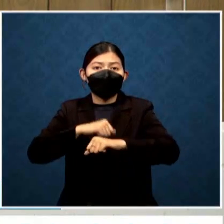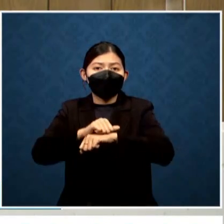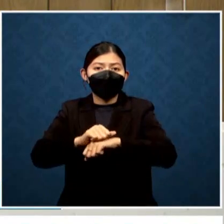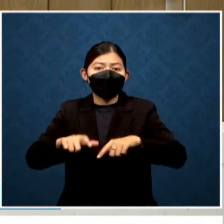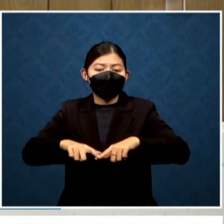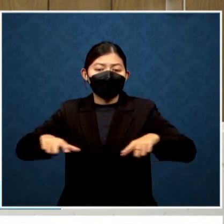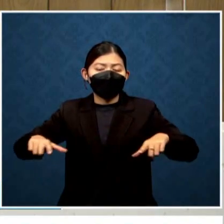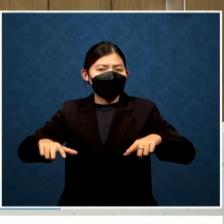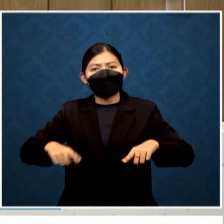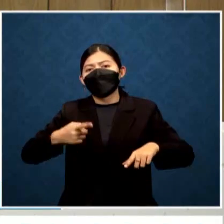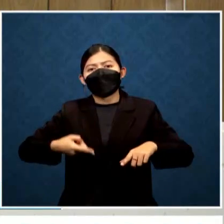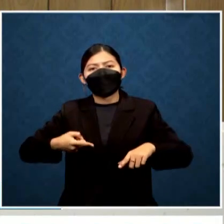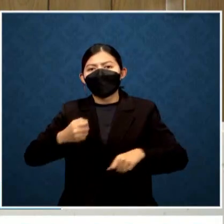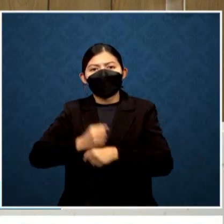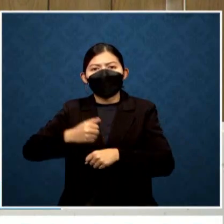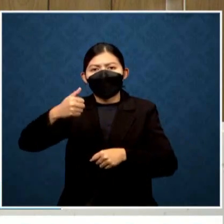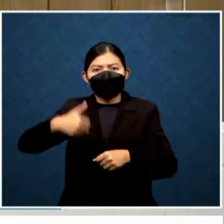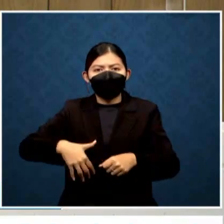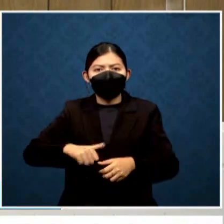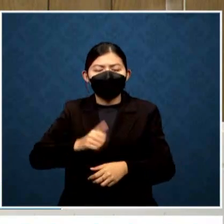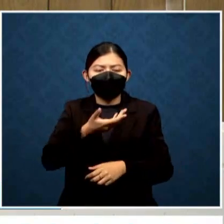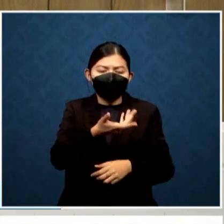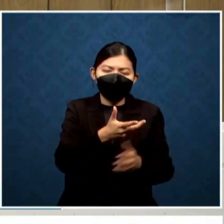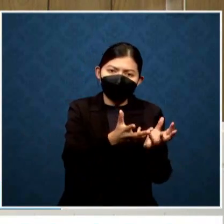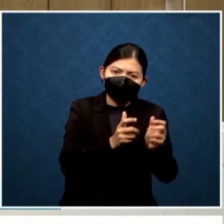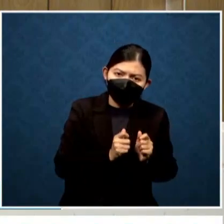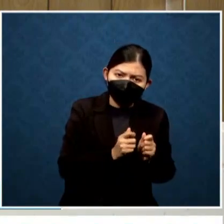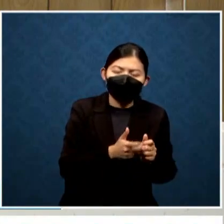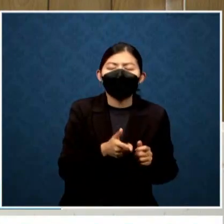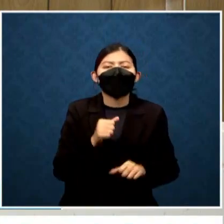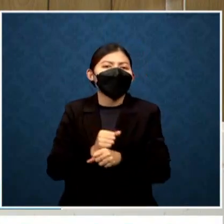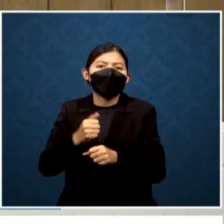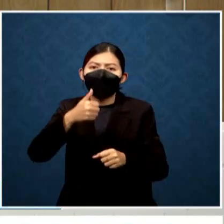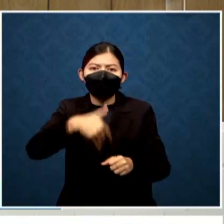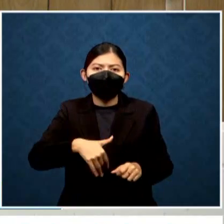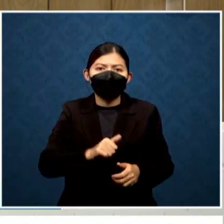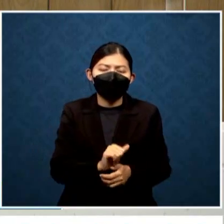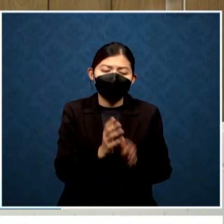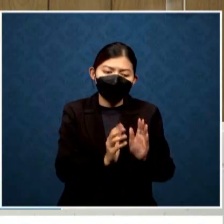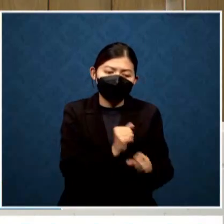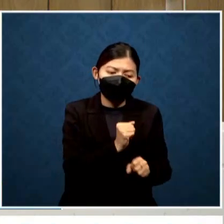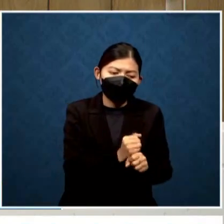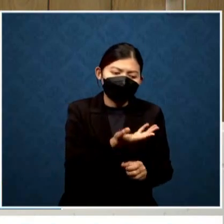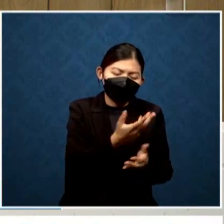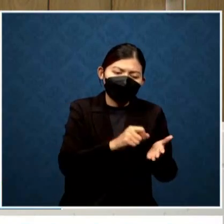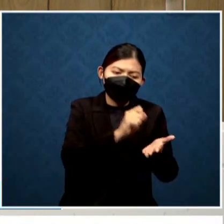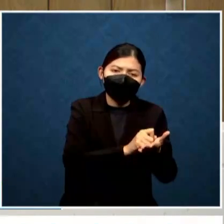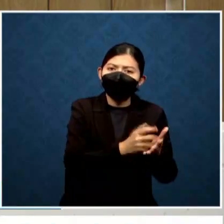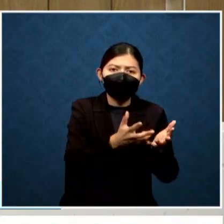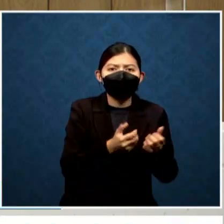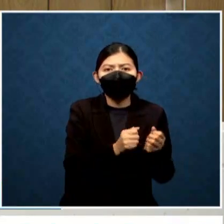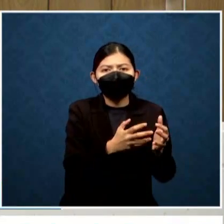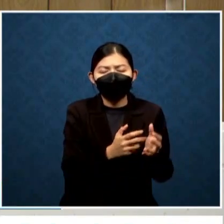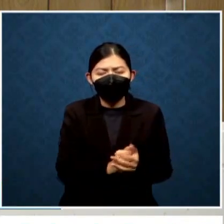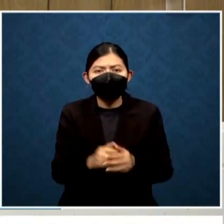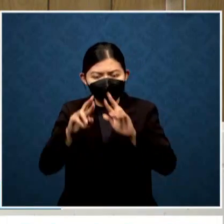ำไม่ได้ไม่สามารถไปขออนุญาตได้ไปขออนุญาตก็ทำไม่ได้เจ้าที่ก็ขออนุญาตไม่ได้เขาก็เลยขอเป็นร้านอา